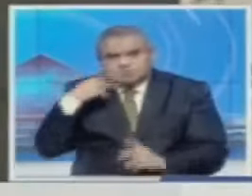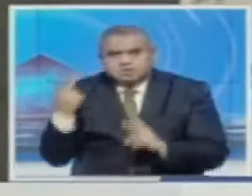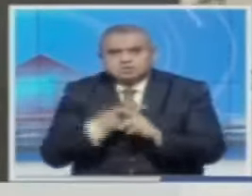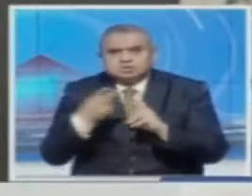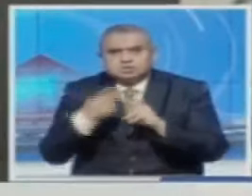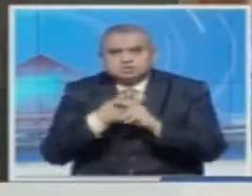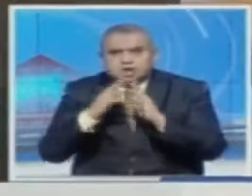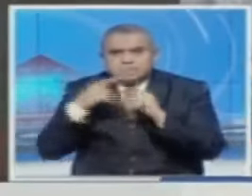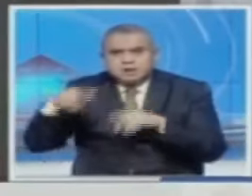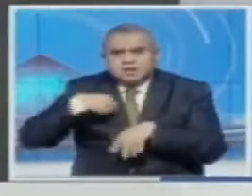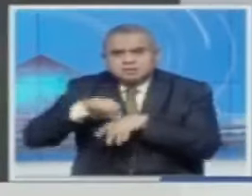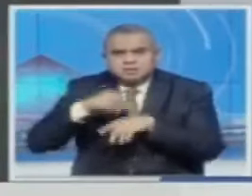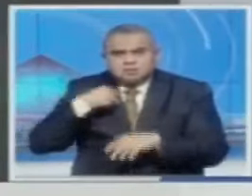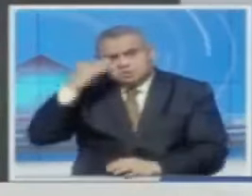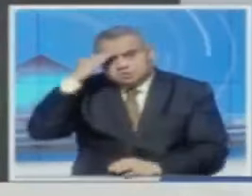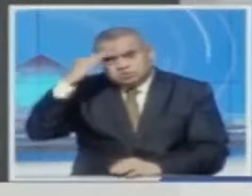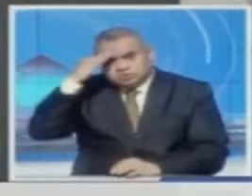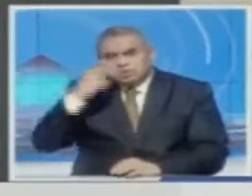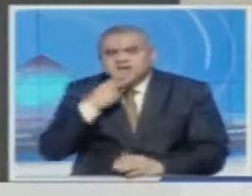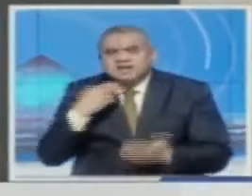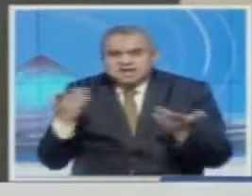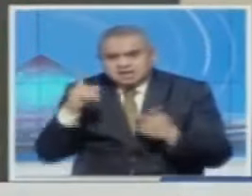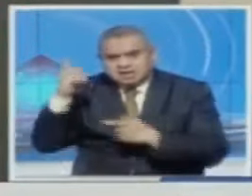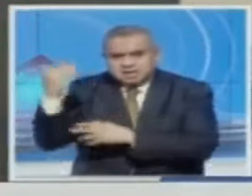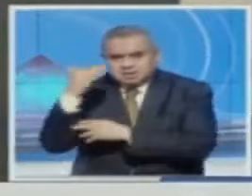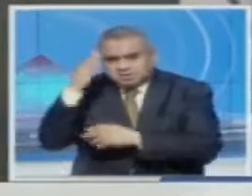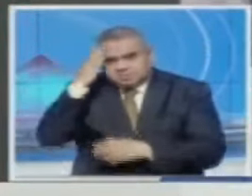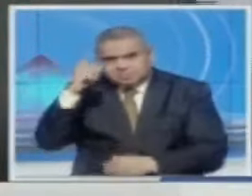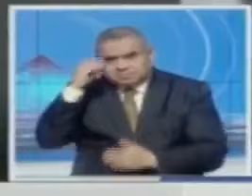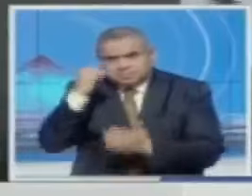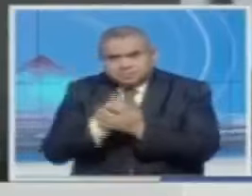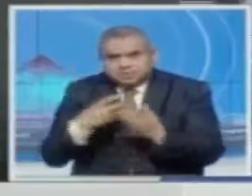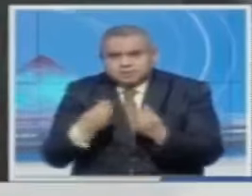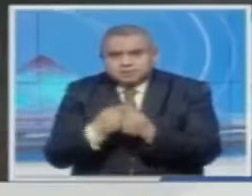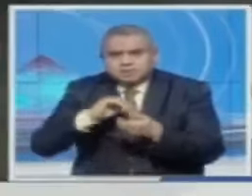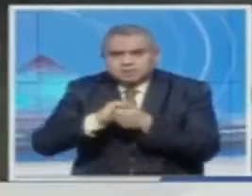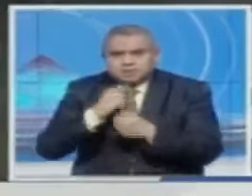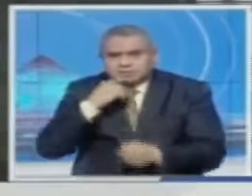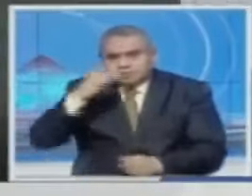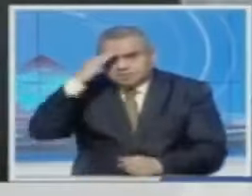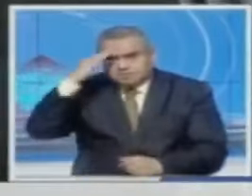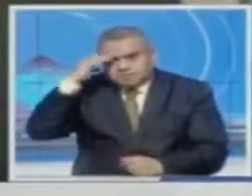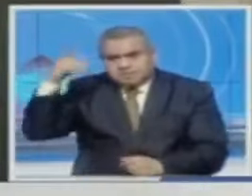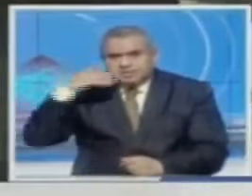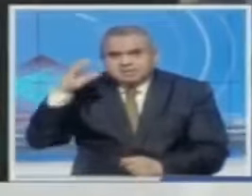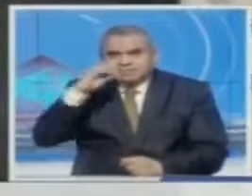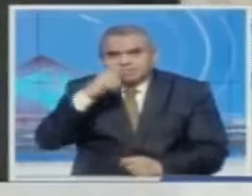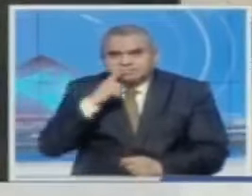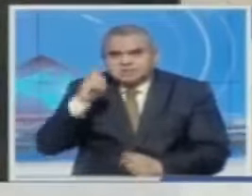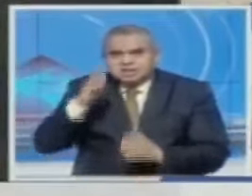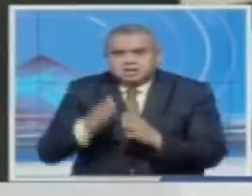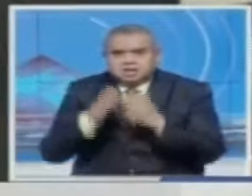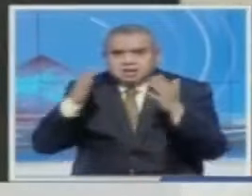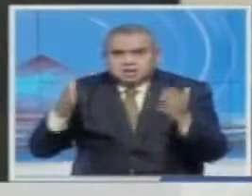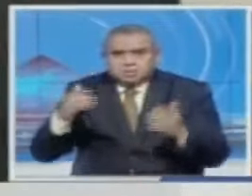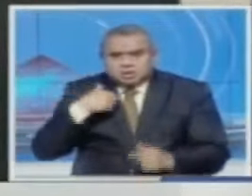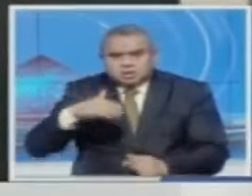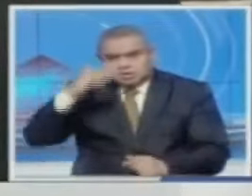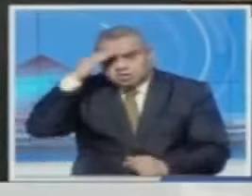دارنا. بارك الله فيهم. مصر من يوم في الساعة ارض الكنانة. تحياتي عبد الفتاح السيسي. الله اكبر. تحياتنا للجيش